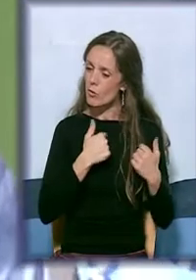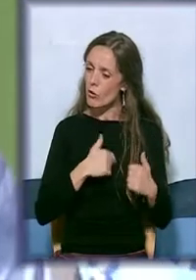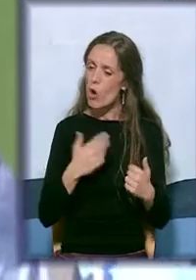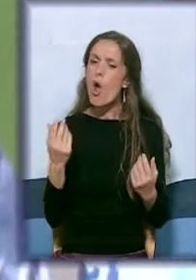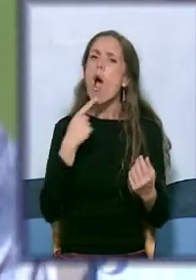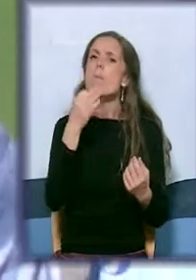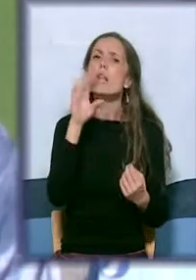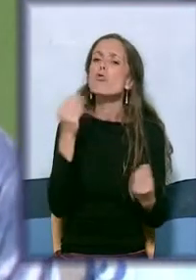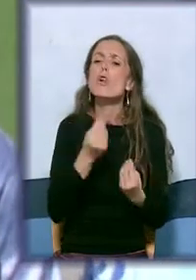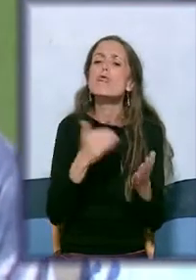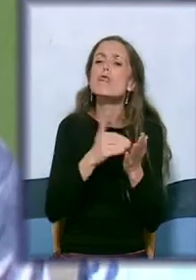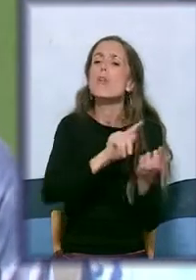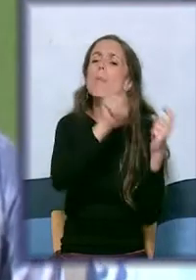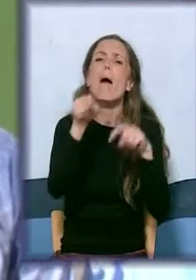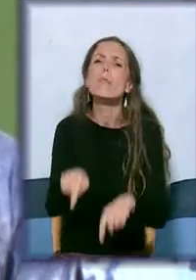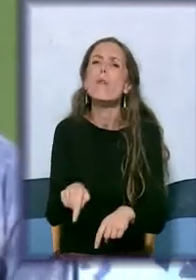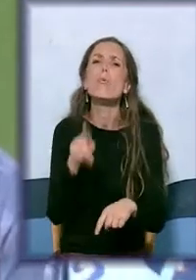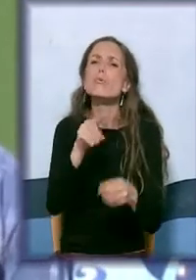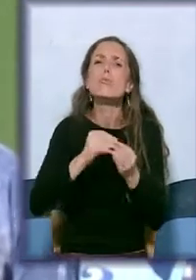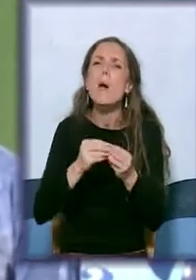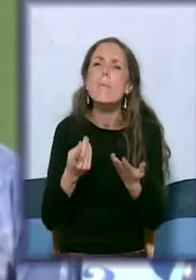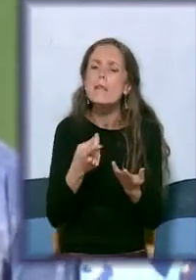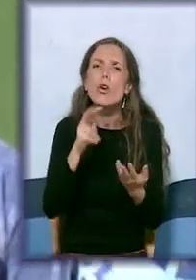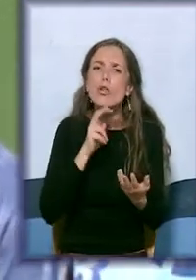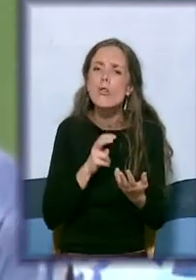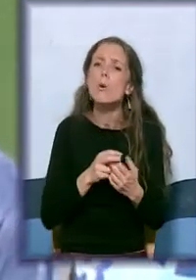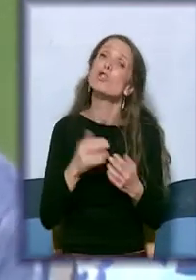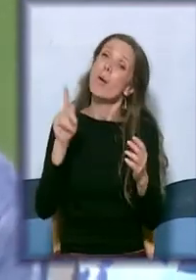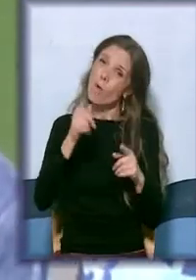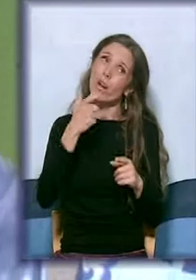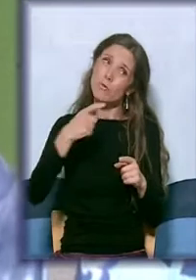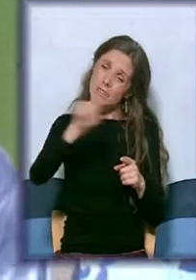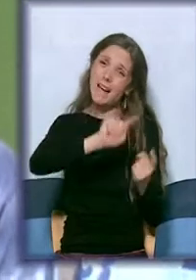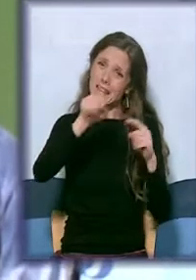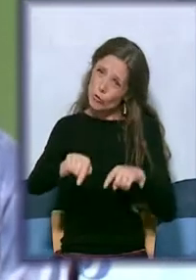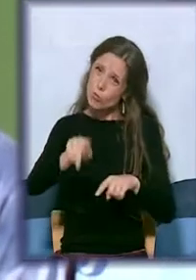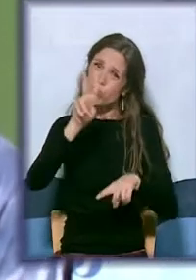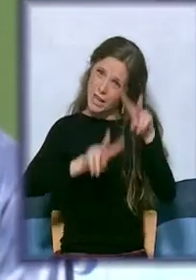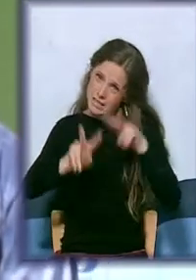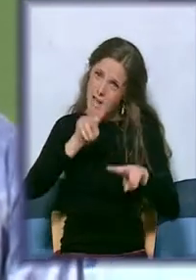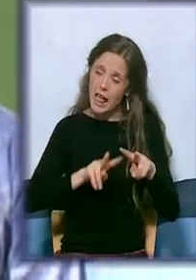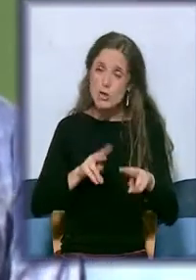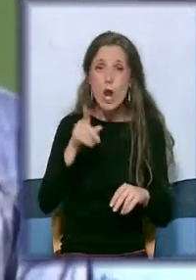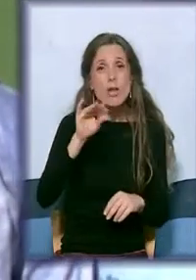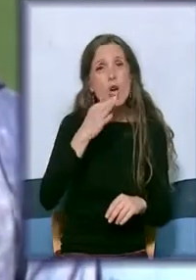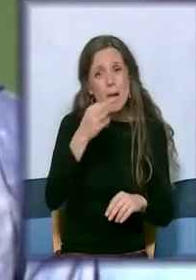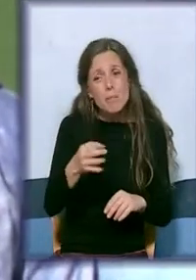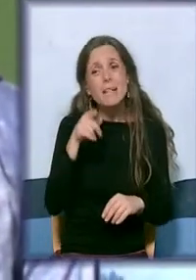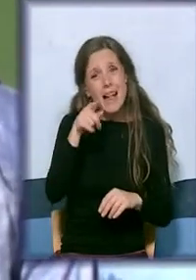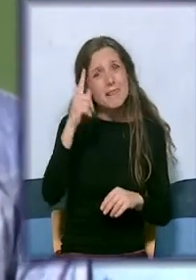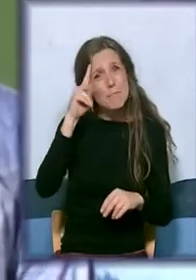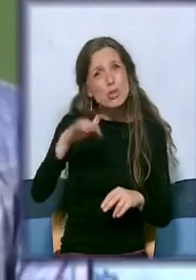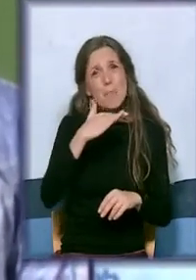da dođu na ovaj bazar? Kaži ti meni. Da sam već. Ali ti misliš da ima dosta starih koji su